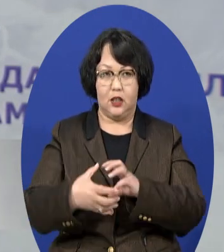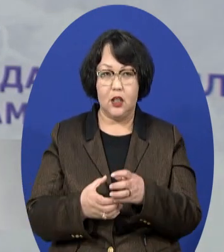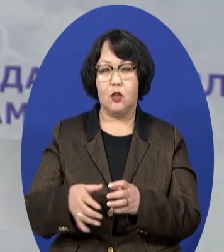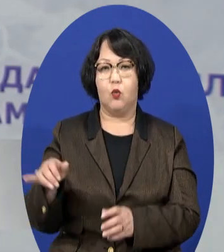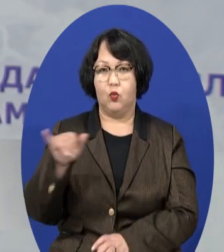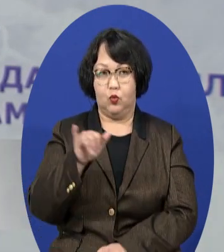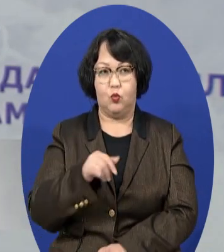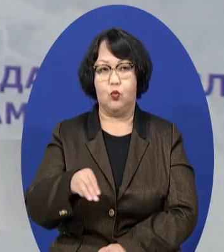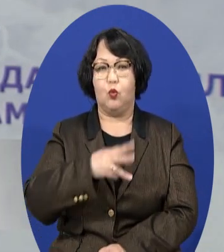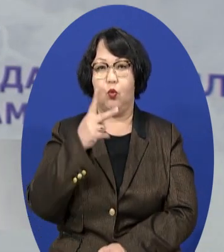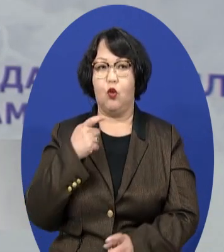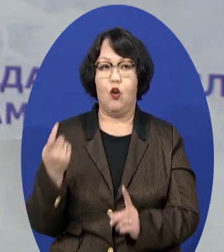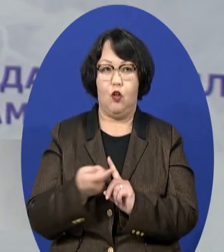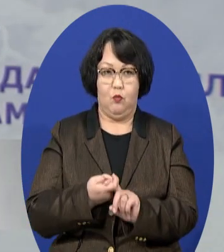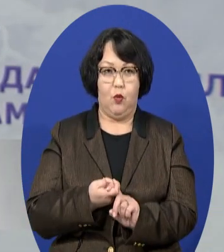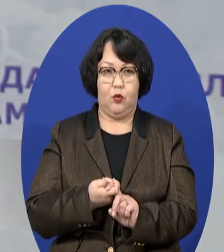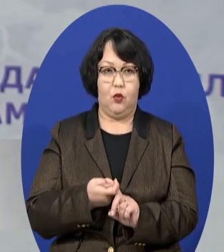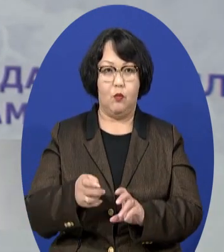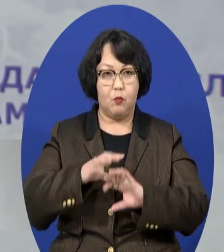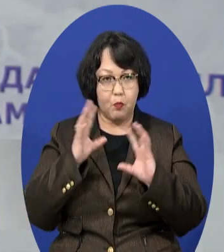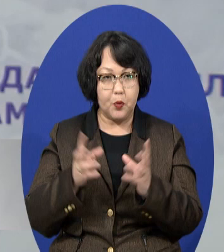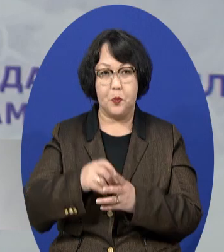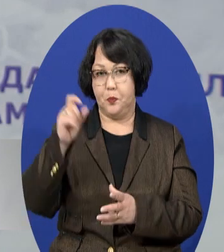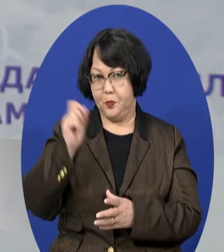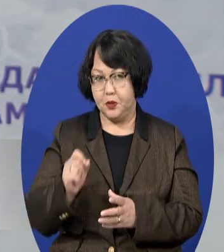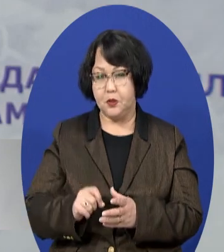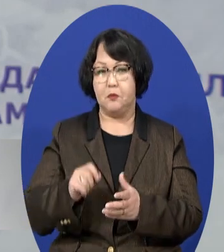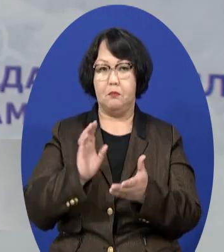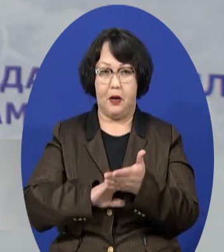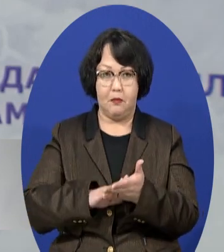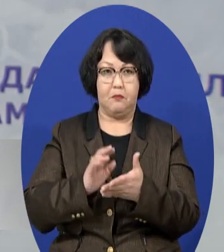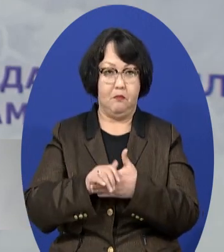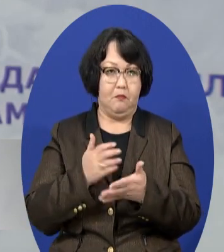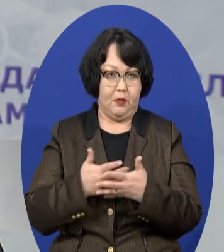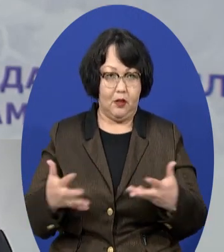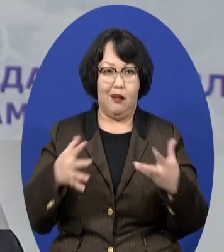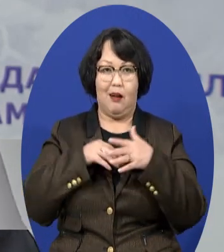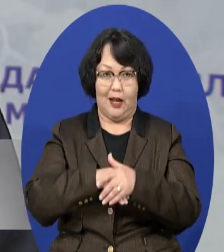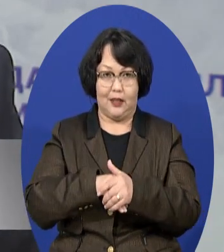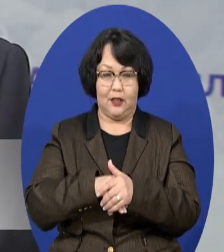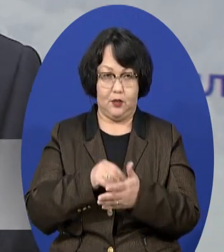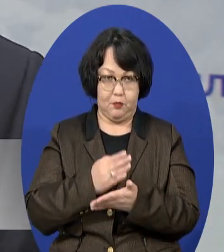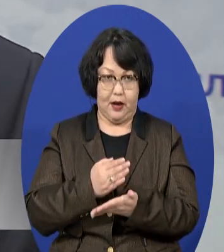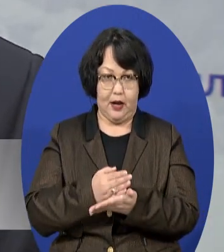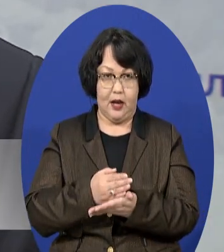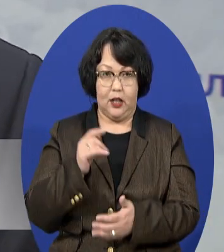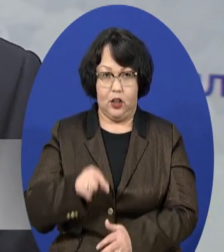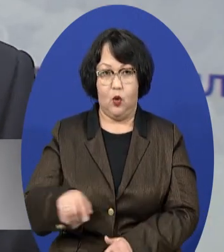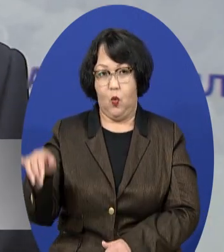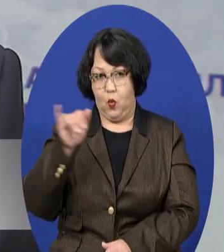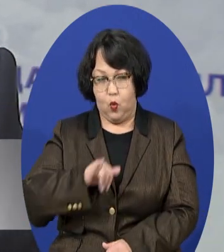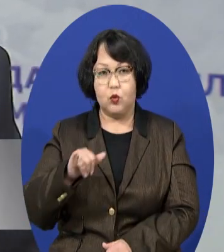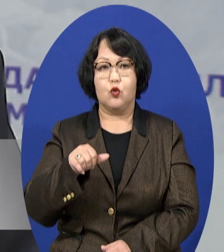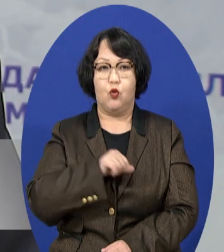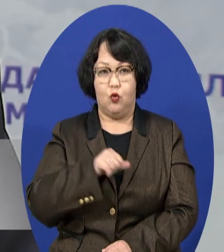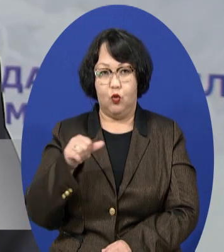орнуудын түүхтэй холбоотой бүхэл эн бичгэн болон бит бос өвд хадгалагдж идэх тодорхой хэмжээ. Тэгэхээр энийг тухайн улс үндэстэн